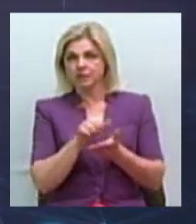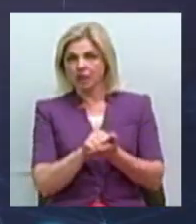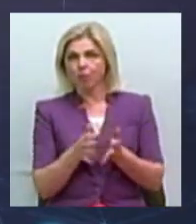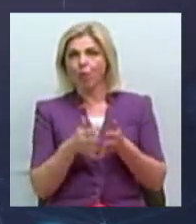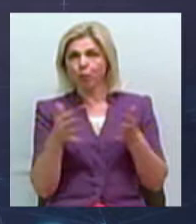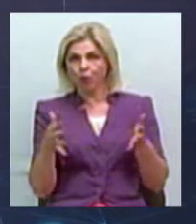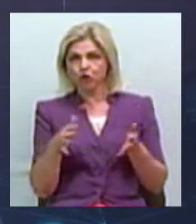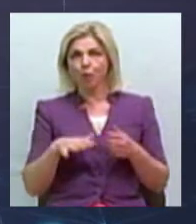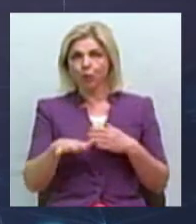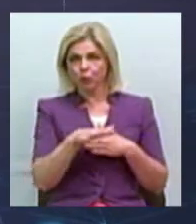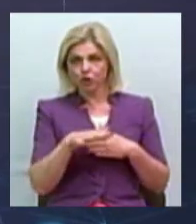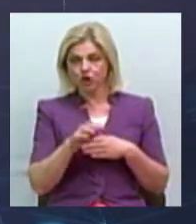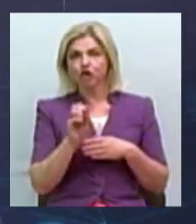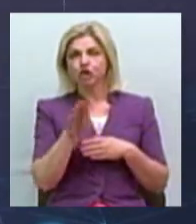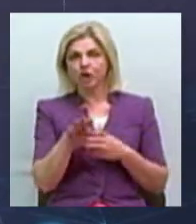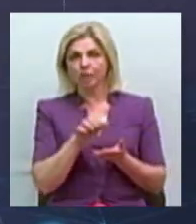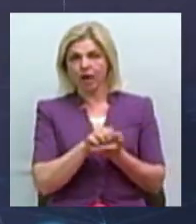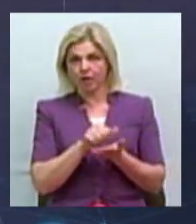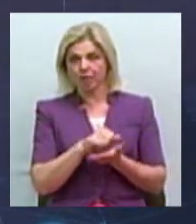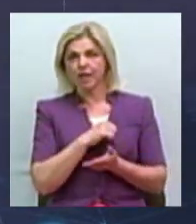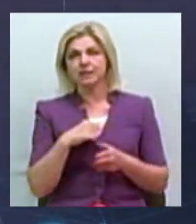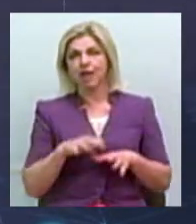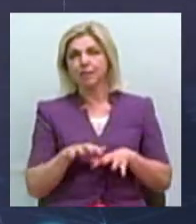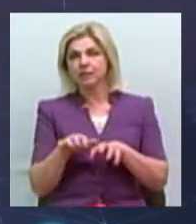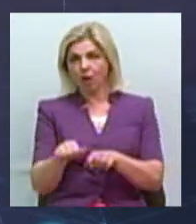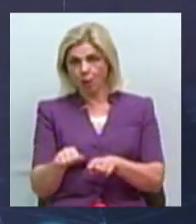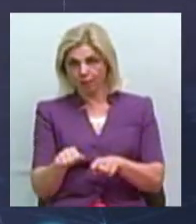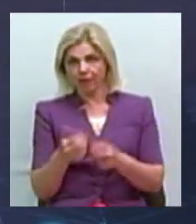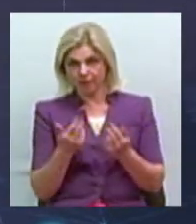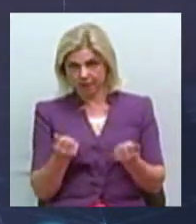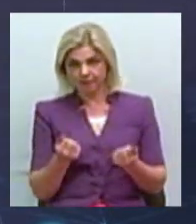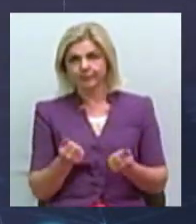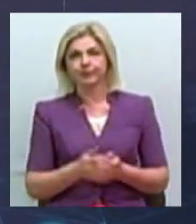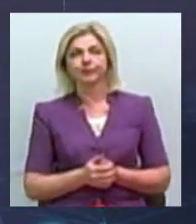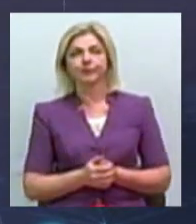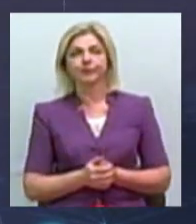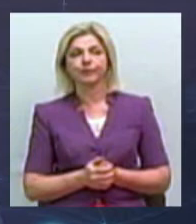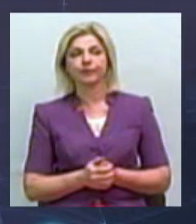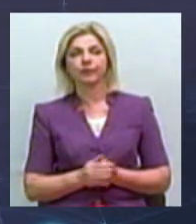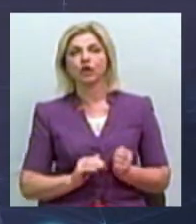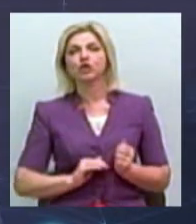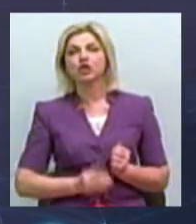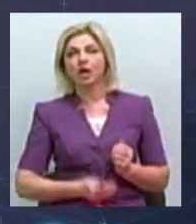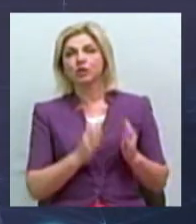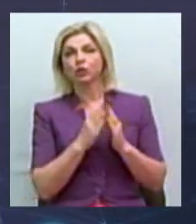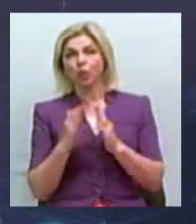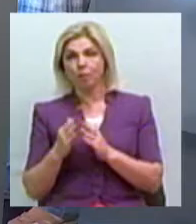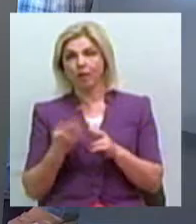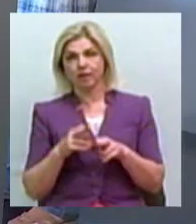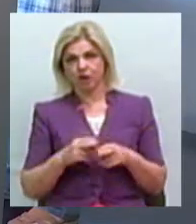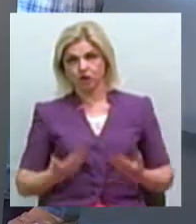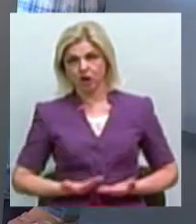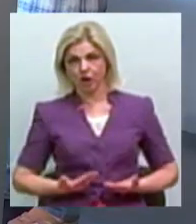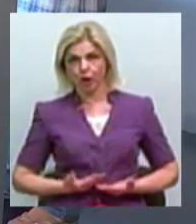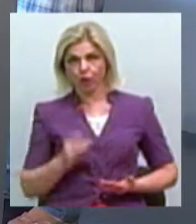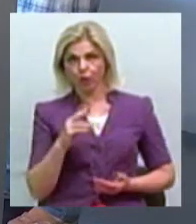им выделена. Ну, то само захоплення? Ну, во-первых, значит, частный сектор – это жилье.